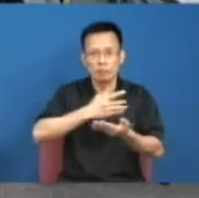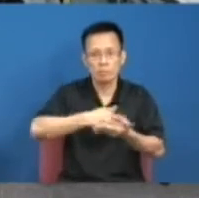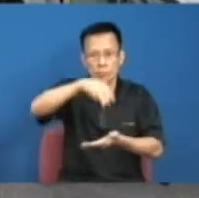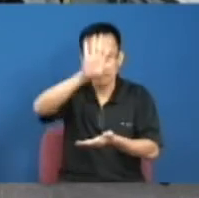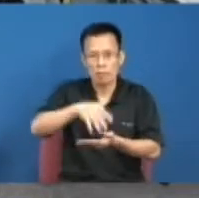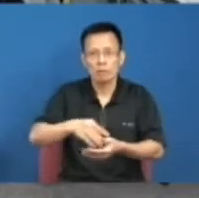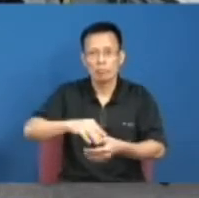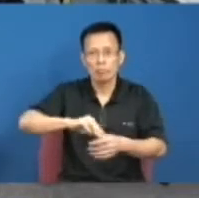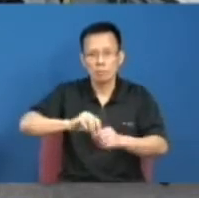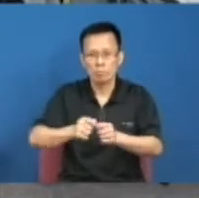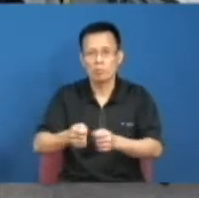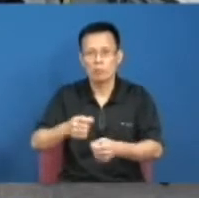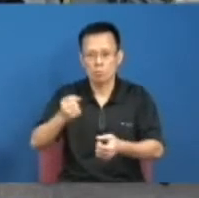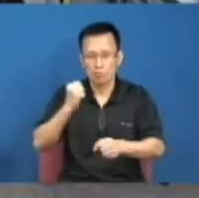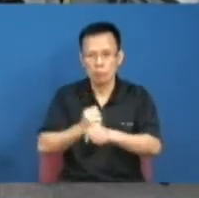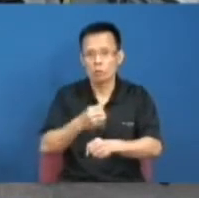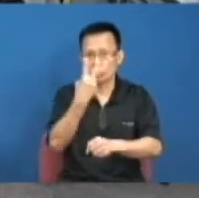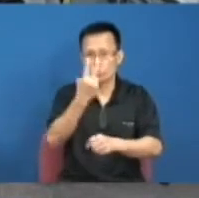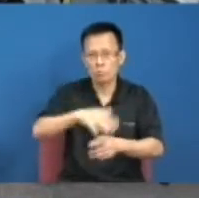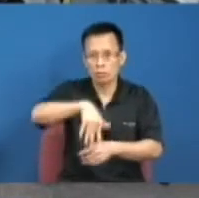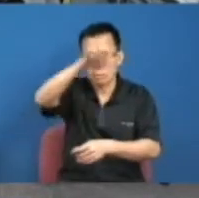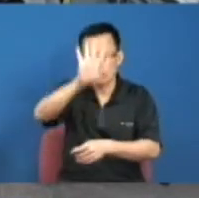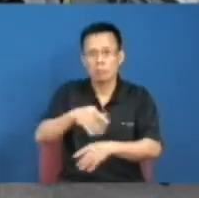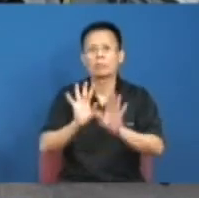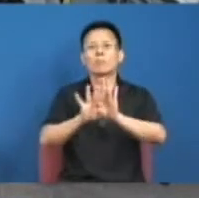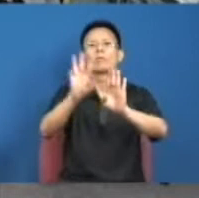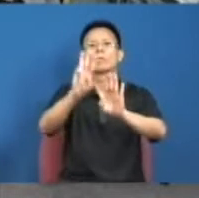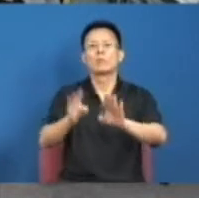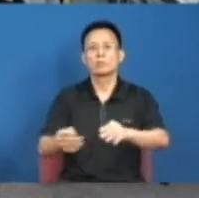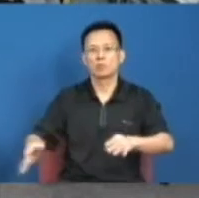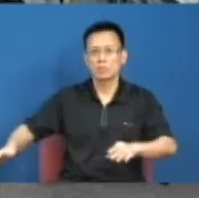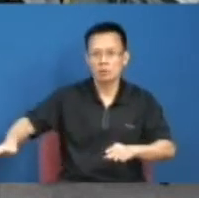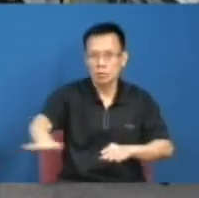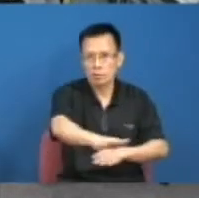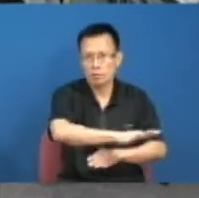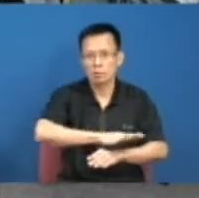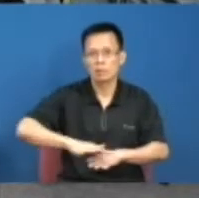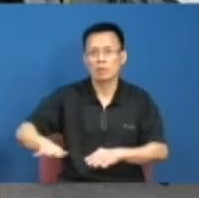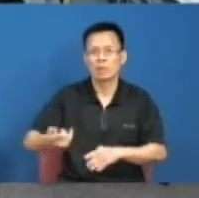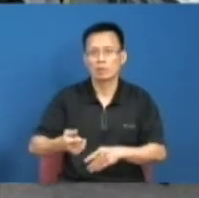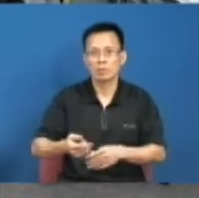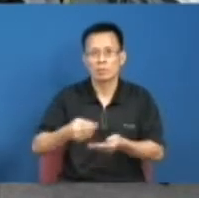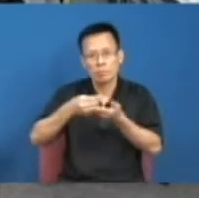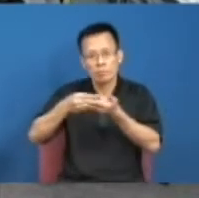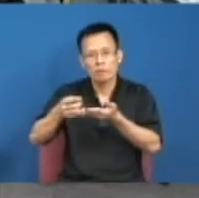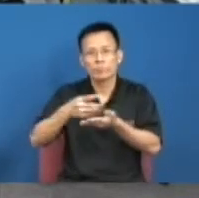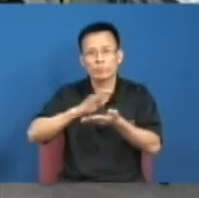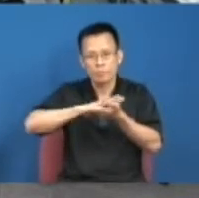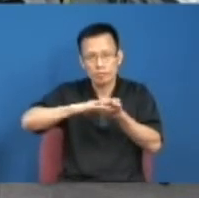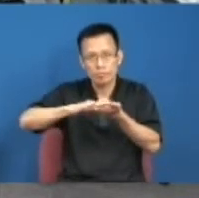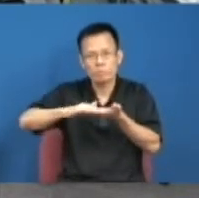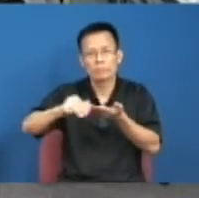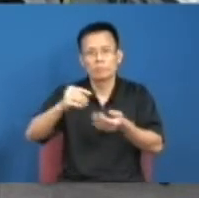咧做個兩浸防水，然後再鋪翻一浸新嘅就係裝飾面或者批檔或者係瓦仔咧，咁先穩